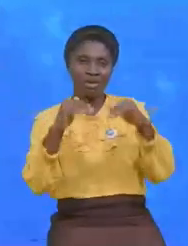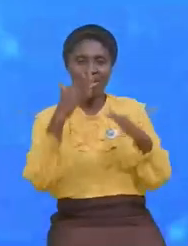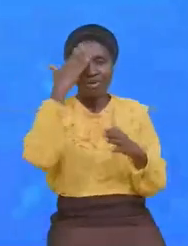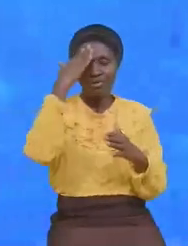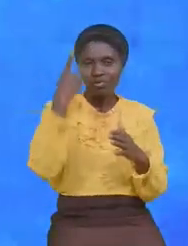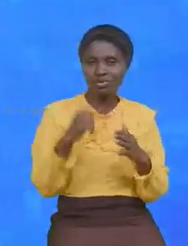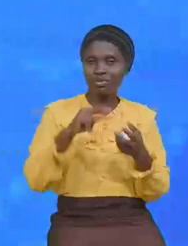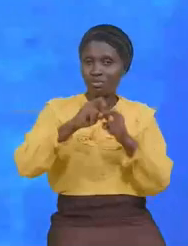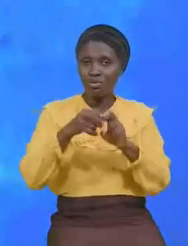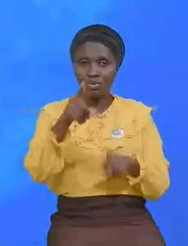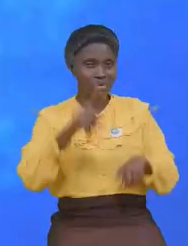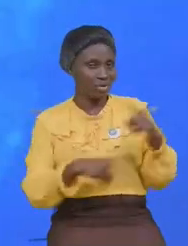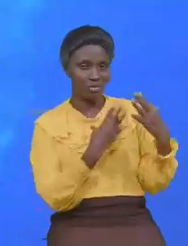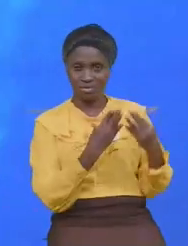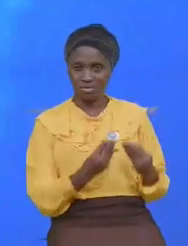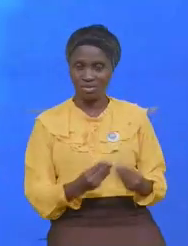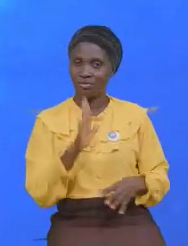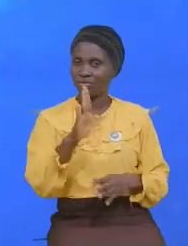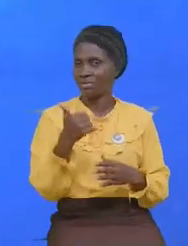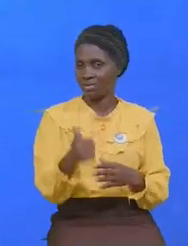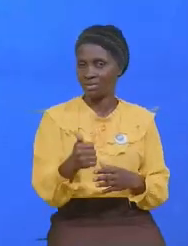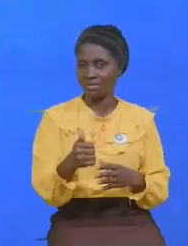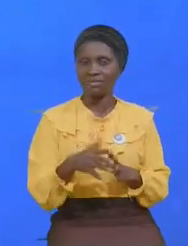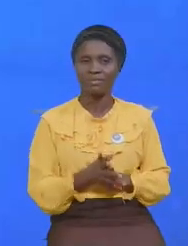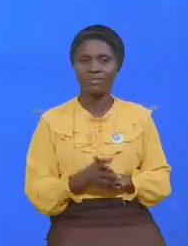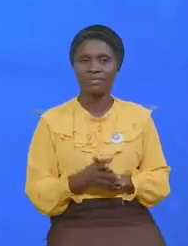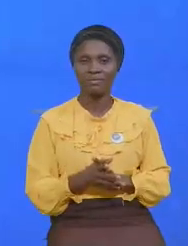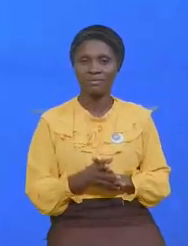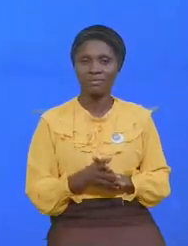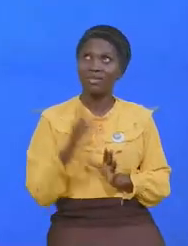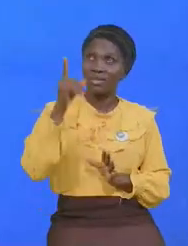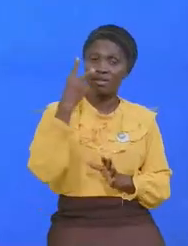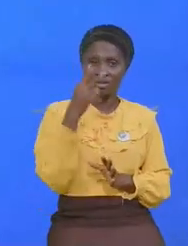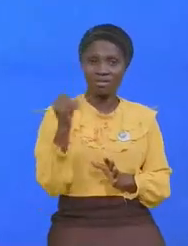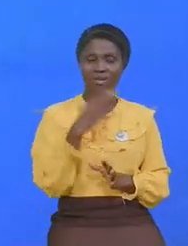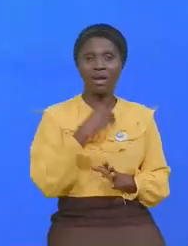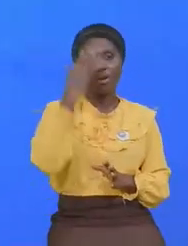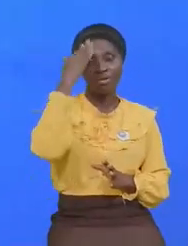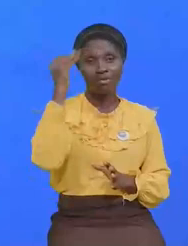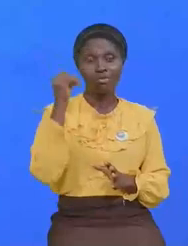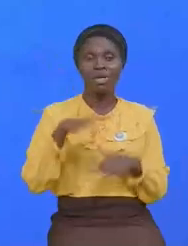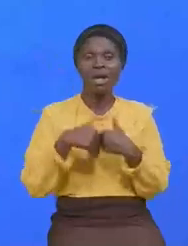Il connaît les problèmes insolvables que tu as, insolubles que tu as.